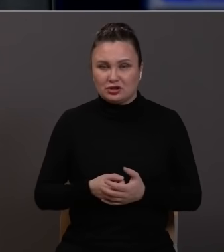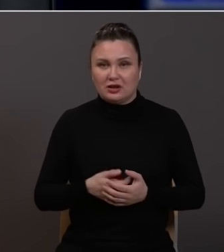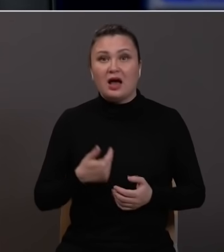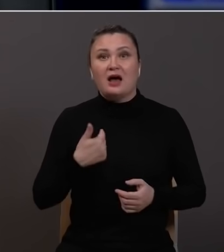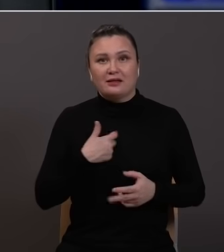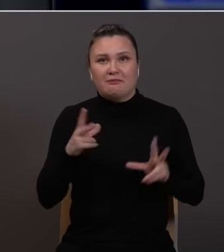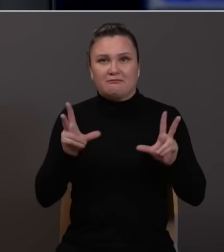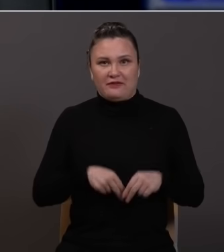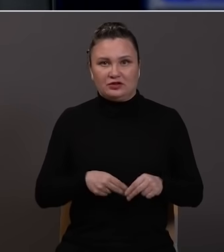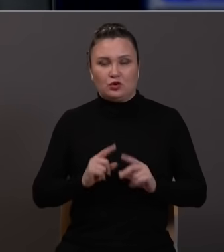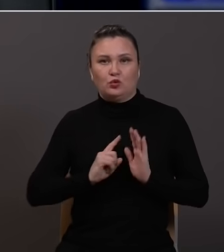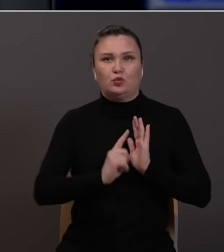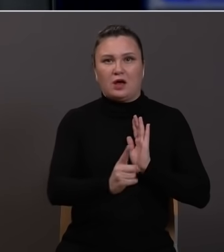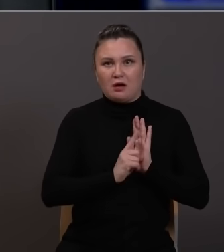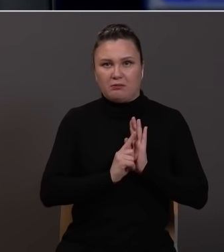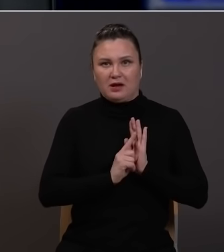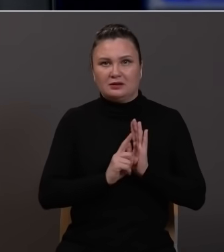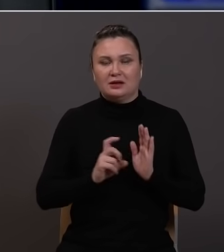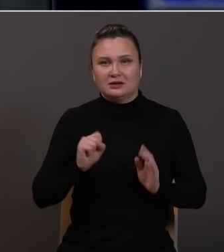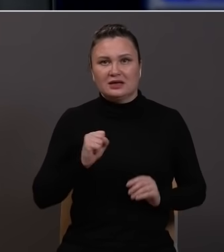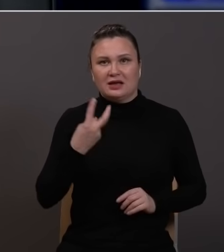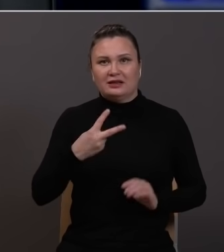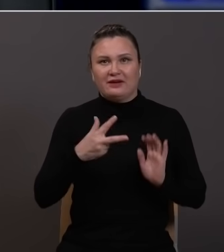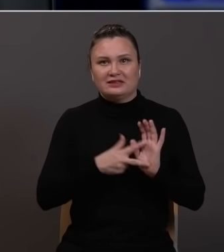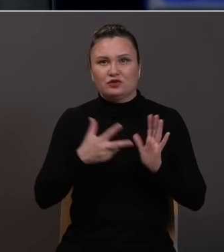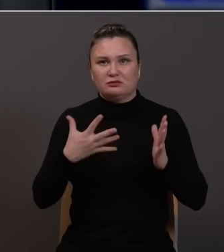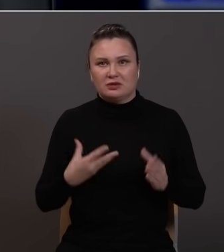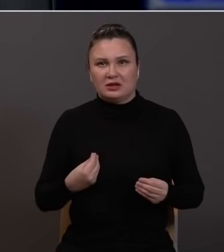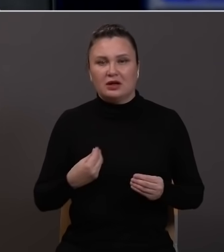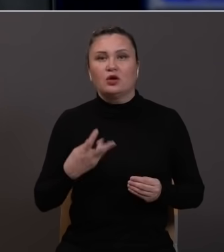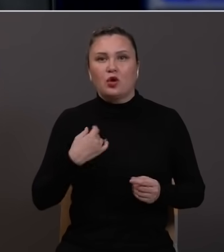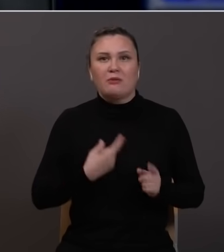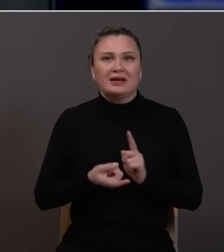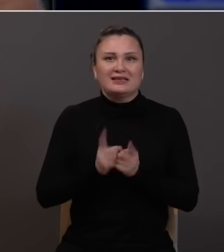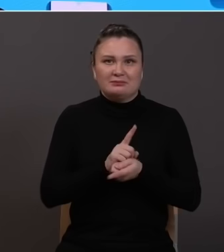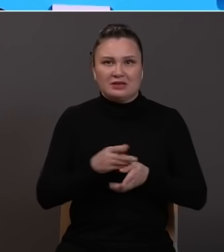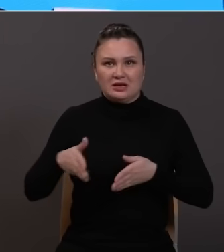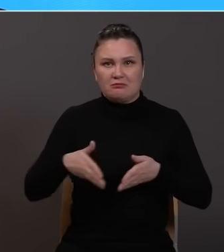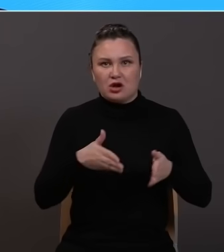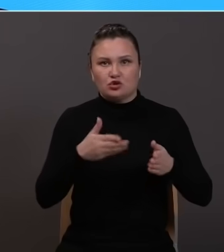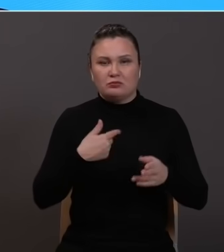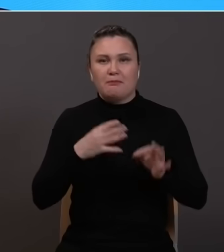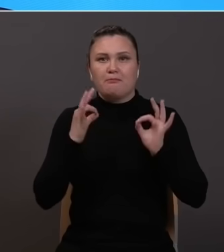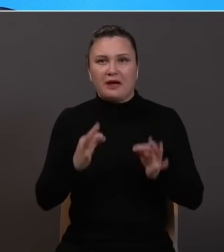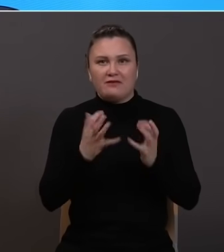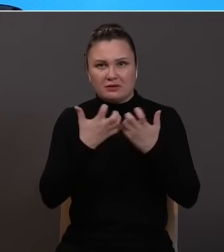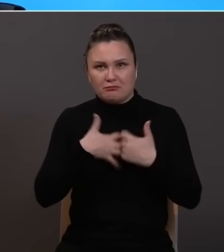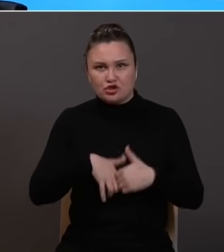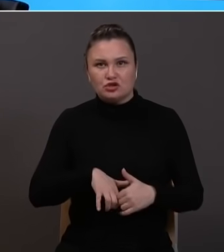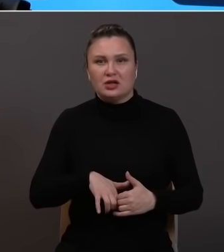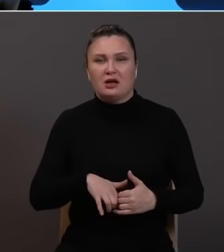же посчастливилось ездить туда-обратно за, по-моему, 28 дней. Мы изменили маршрут, мы правильно его